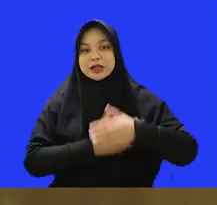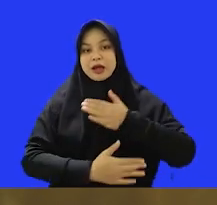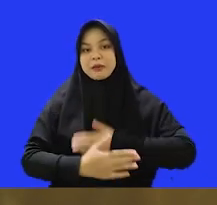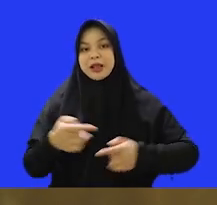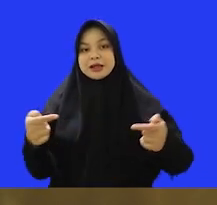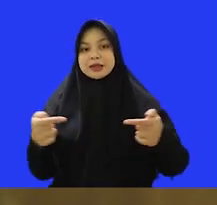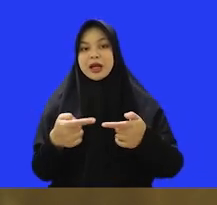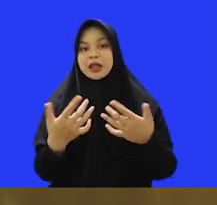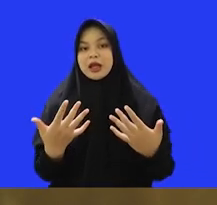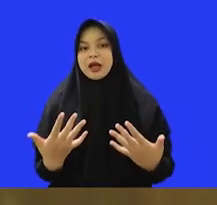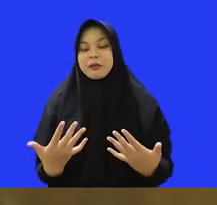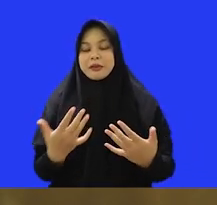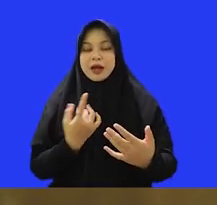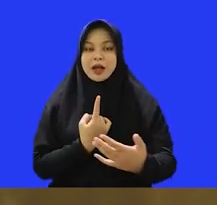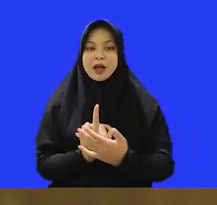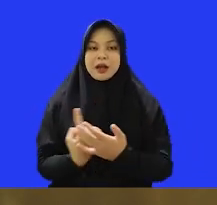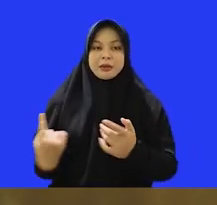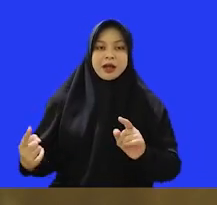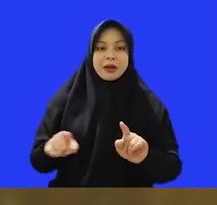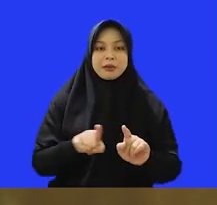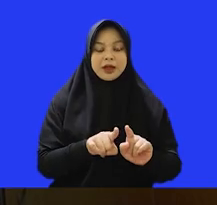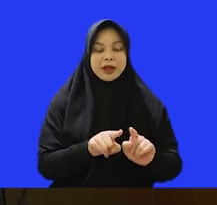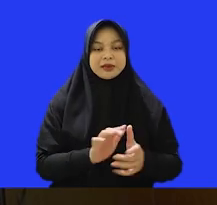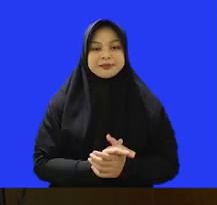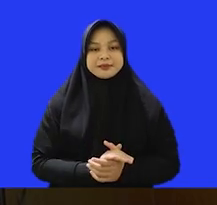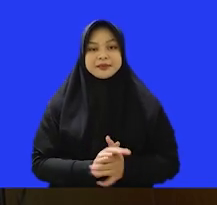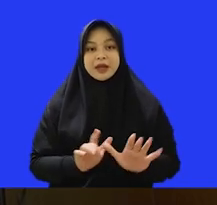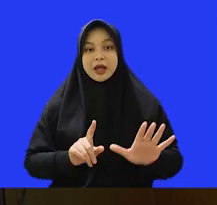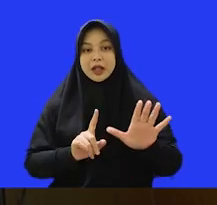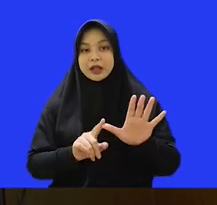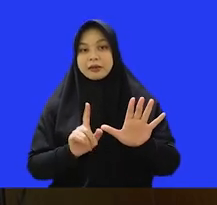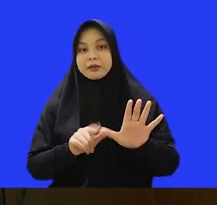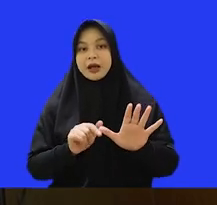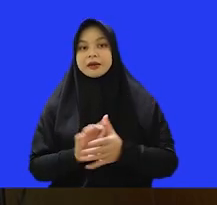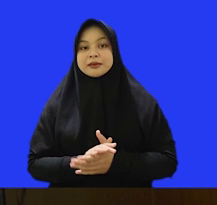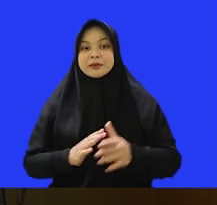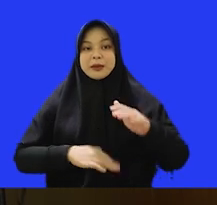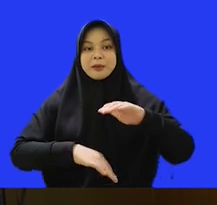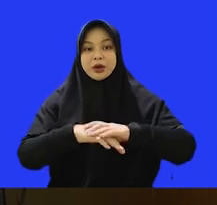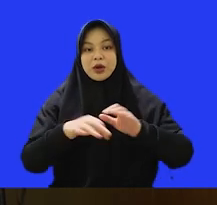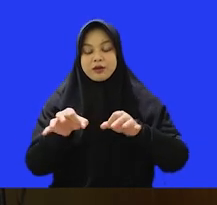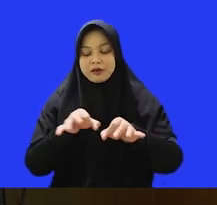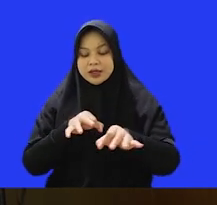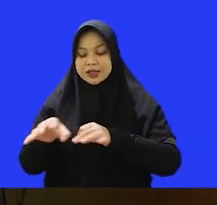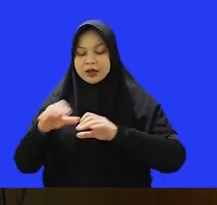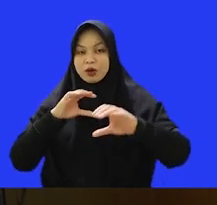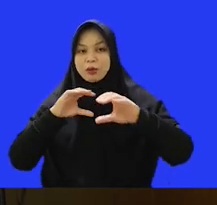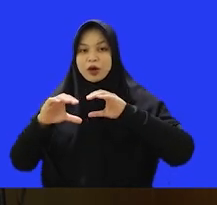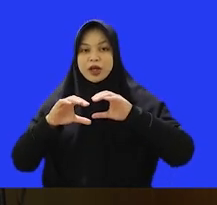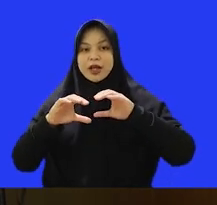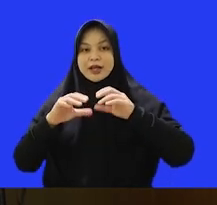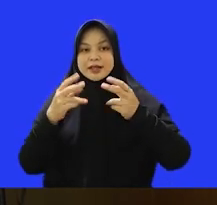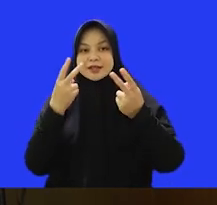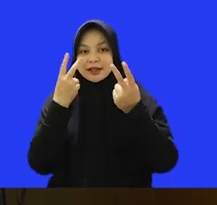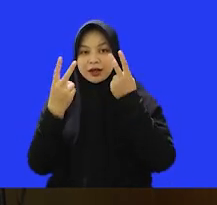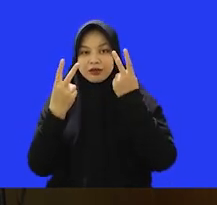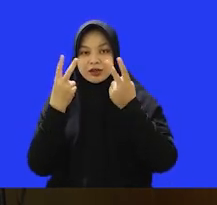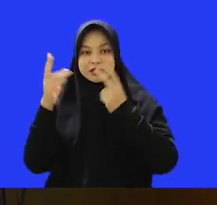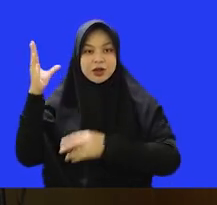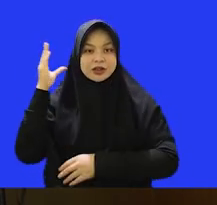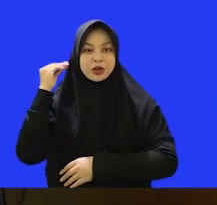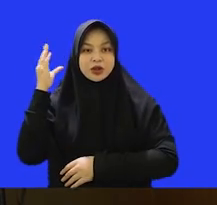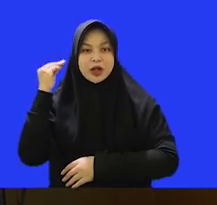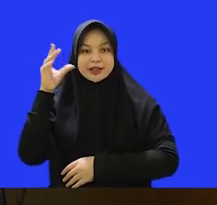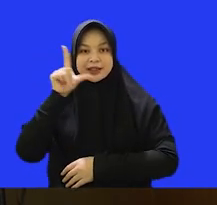disabilitas terkait dengan hak pendampingan. Kelima adalah pemenuhan fasilitas komunikasi audiovisual